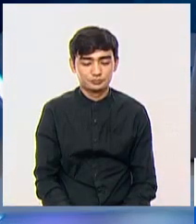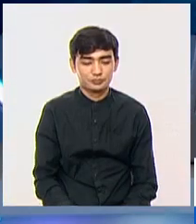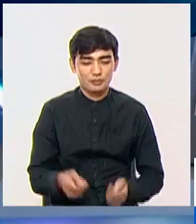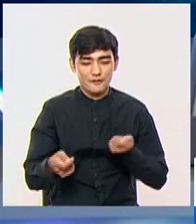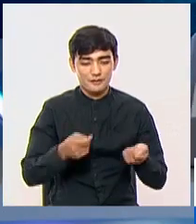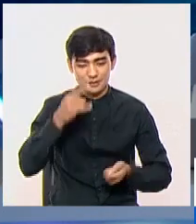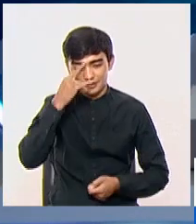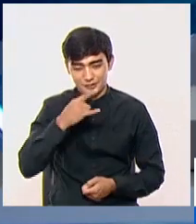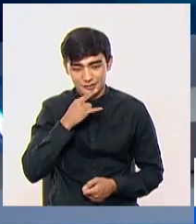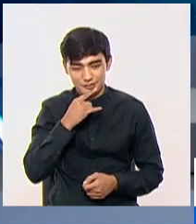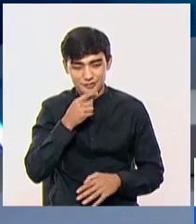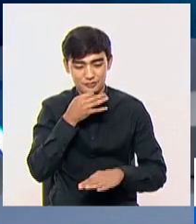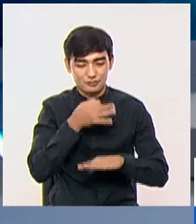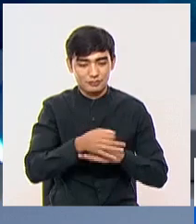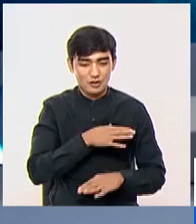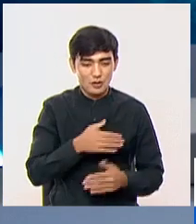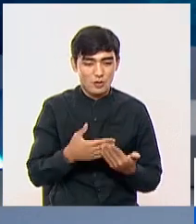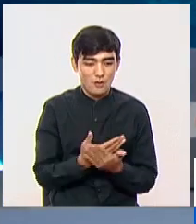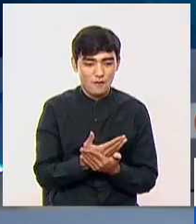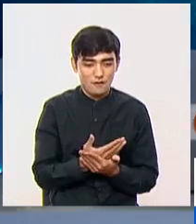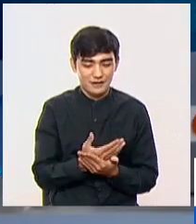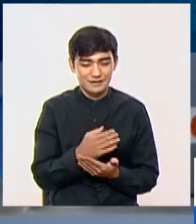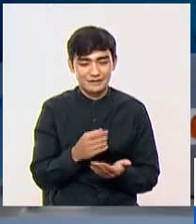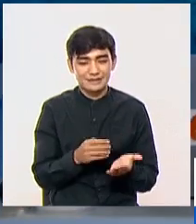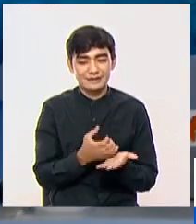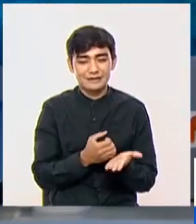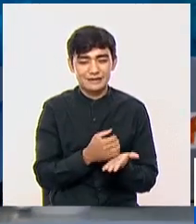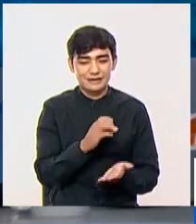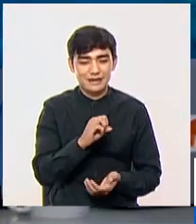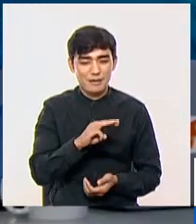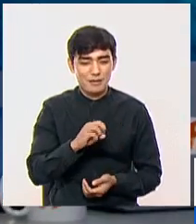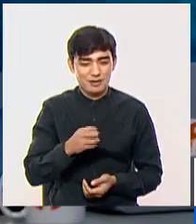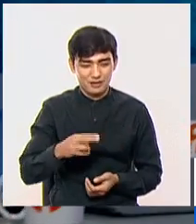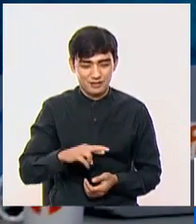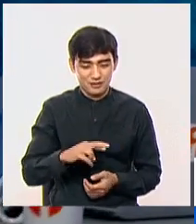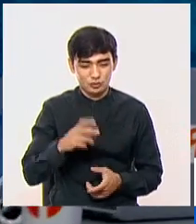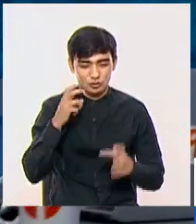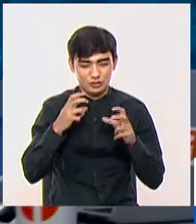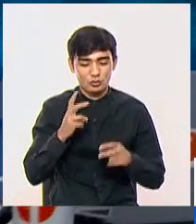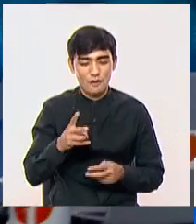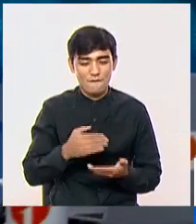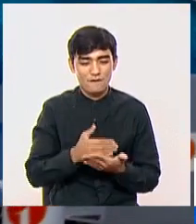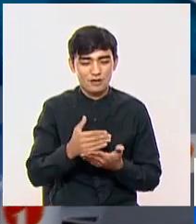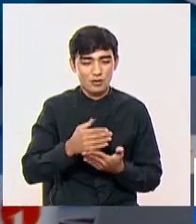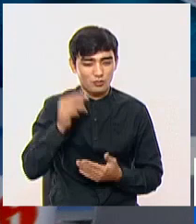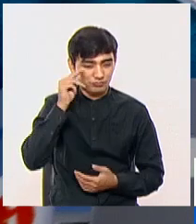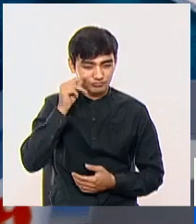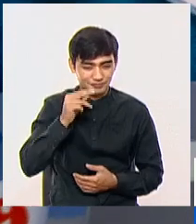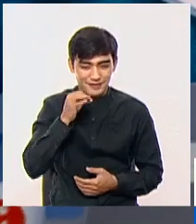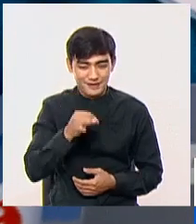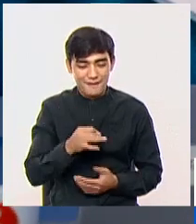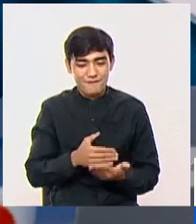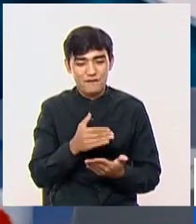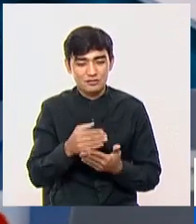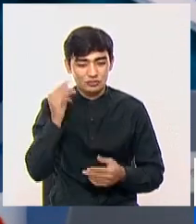Правительство Казахстана утвердило новые размеры стипендий студентов, получающих высшее образование. Выплаты стали выше, но